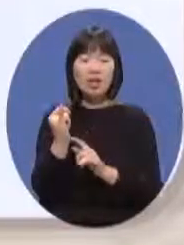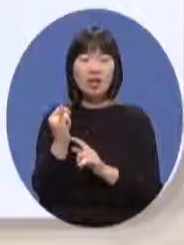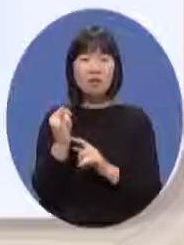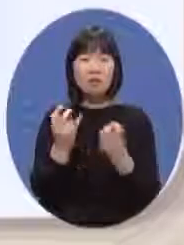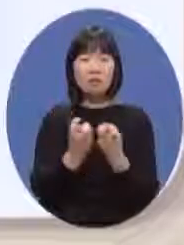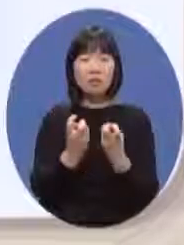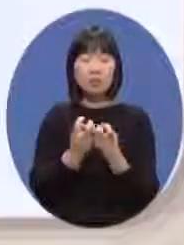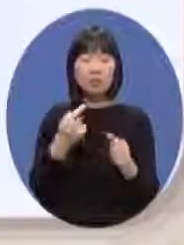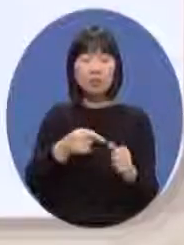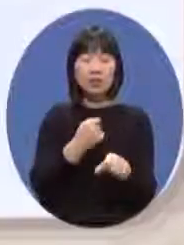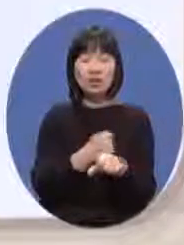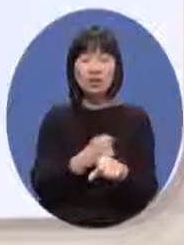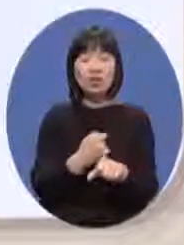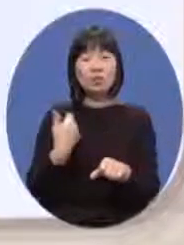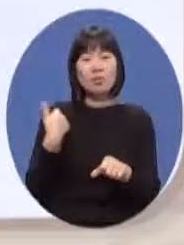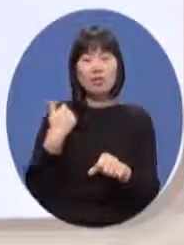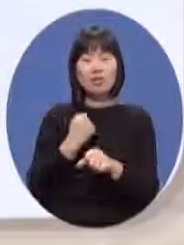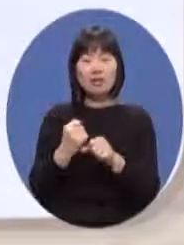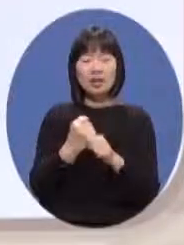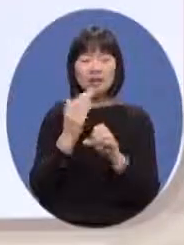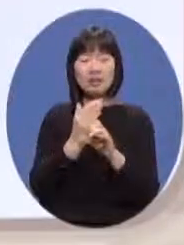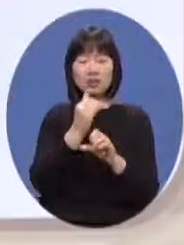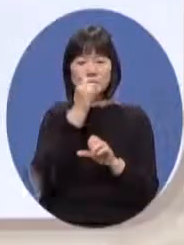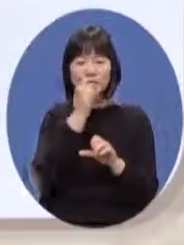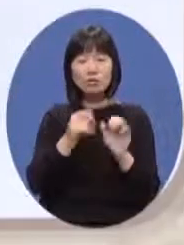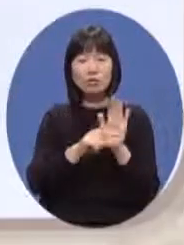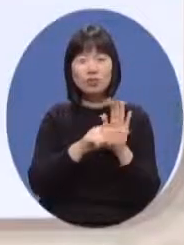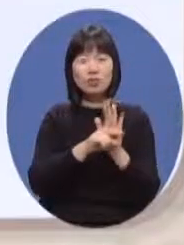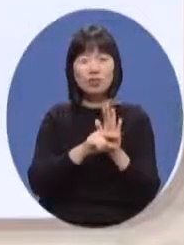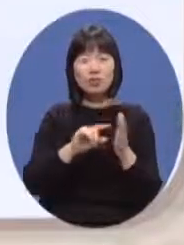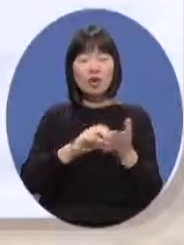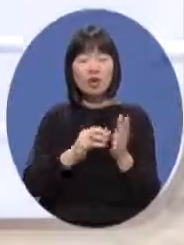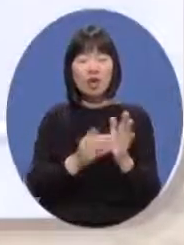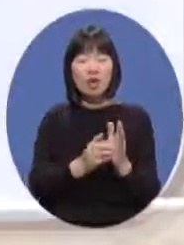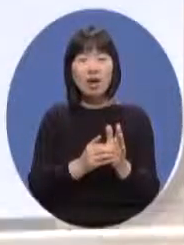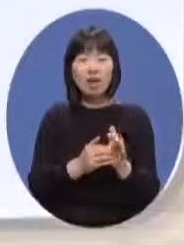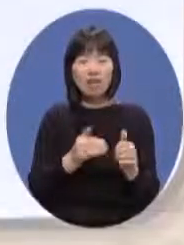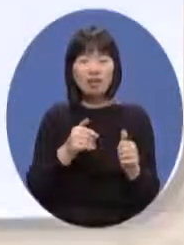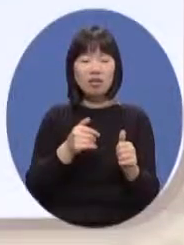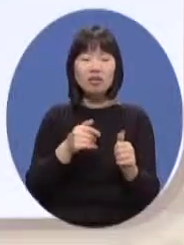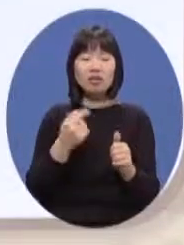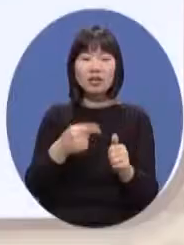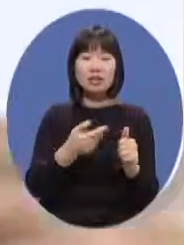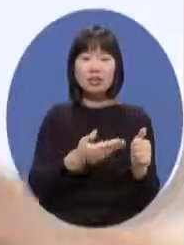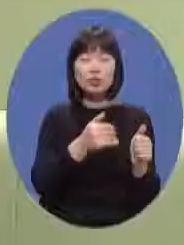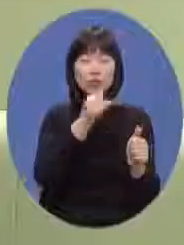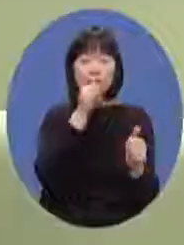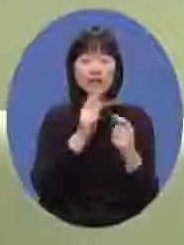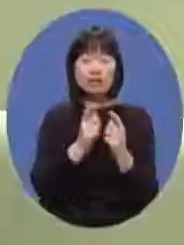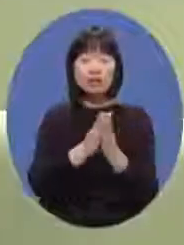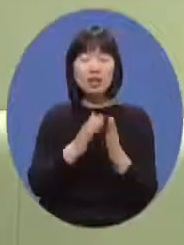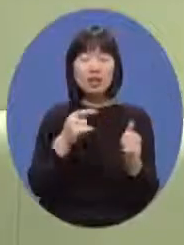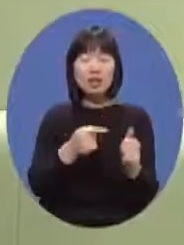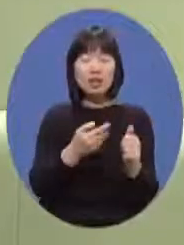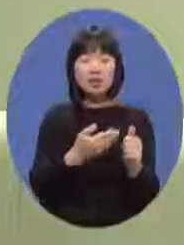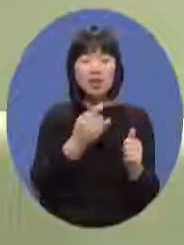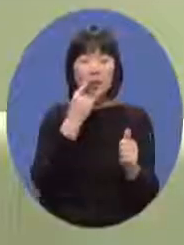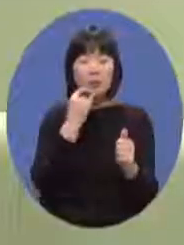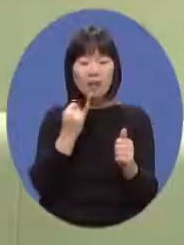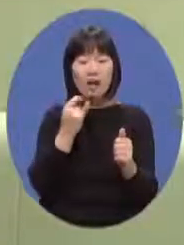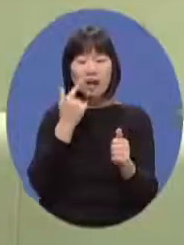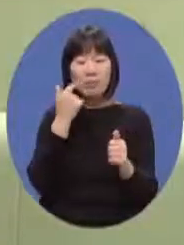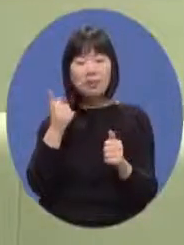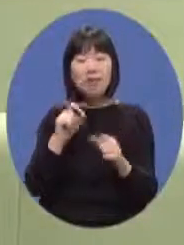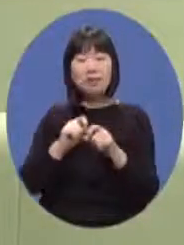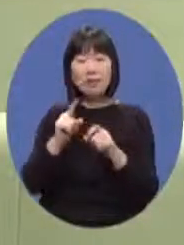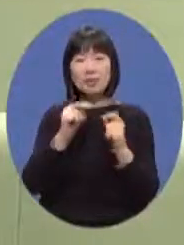어떻게 교육해야 되는지 몰라 당황하고 부적절한 지침을 많이 주셨어요. 아까 저 가서 너도 때려. 근데 실제로 그런 지침을 주신 엄마 아빠들이 꽤